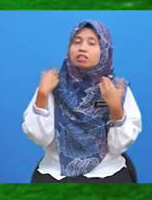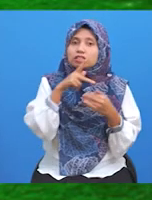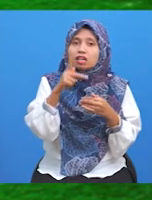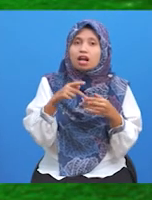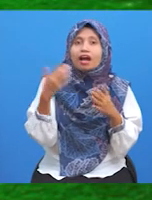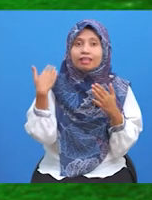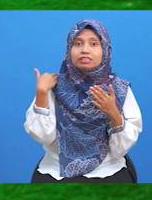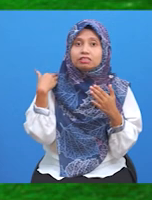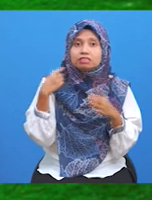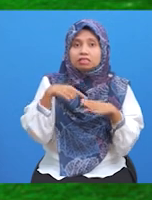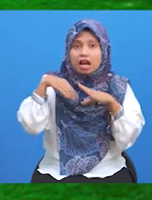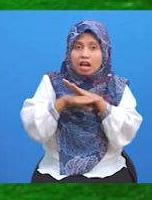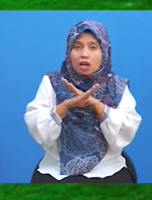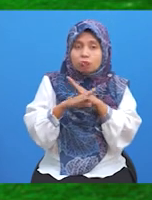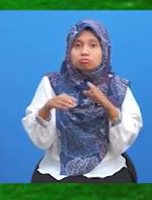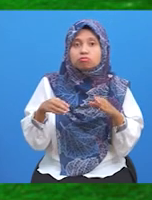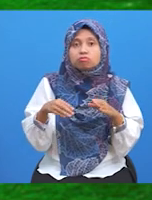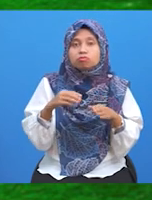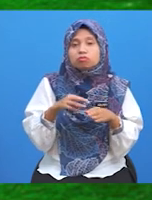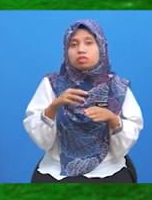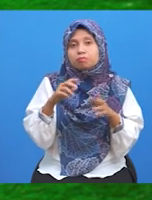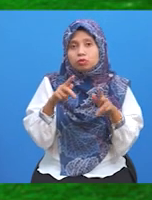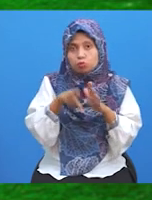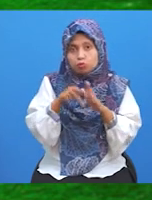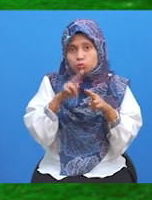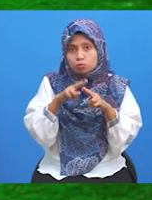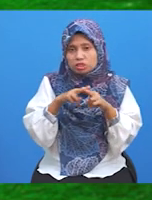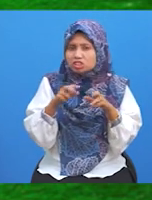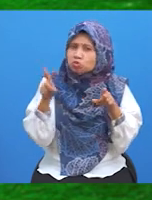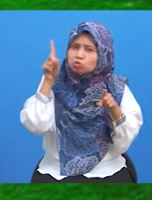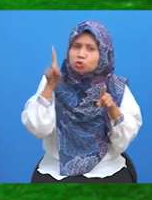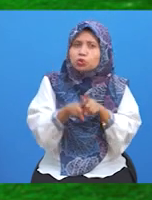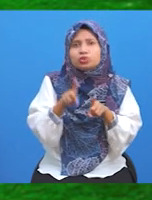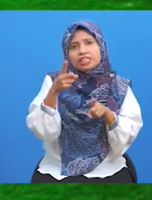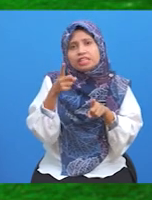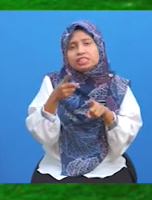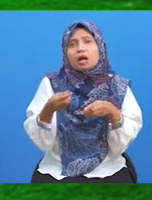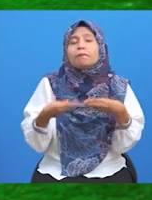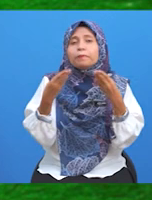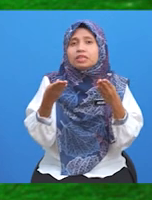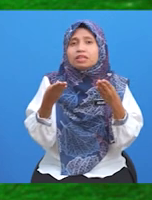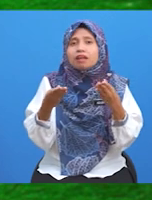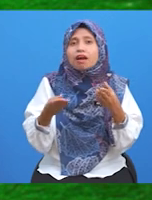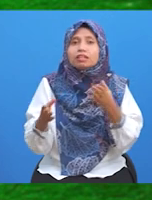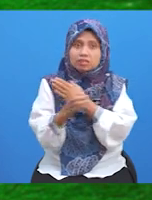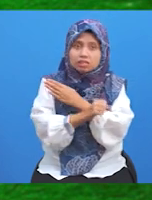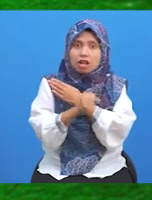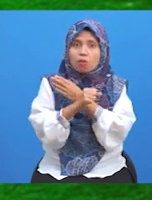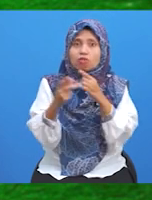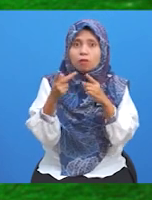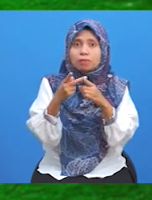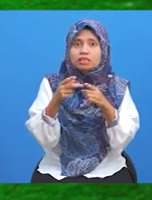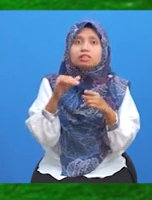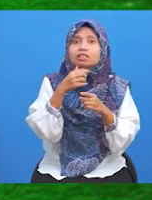terdapat di kalangan penduduk, tempatan bersetuju dan menerima sahaja penyerahan Sarawak kepada British?